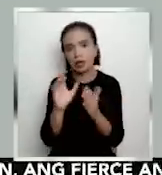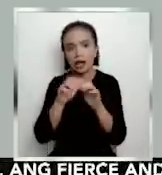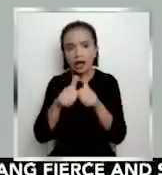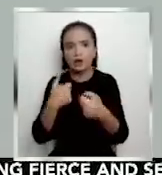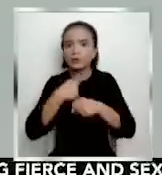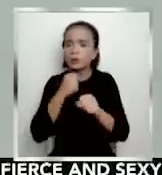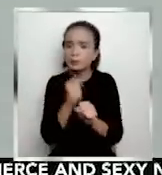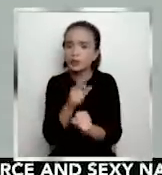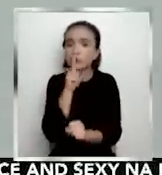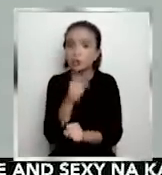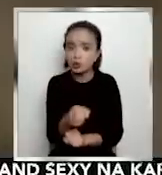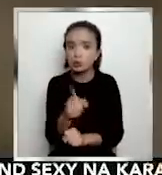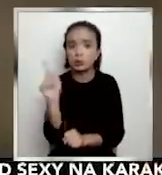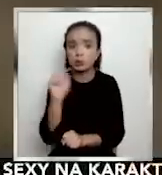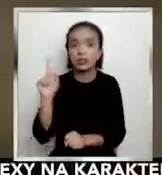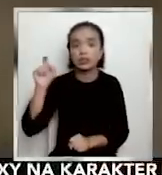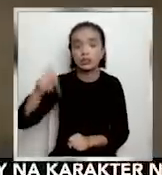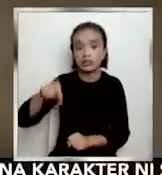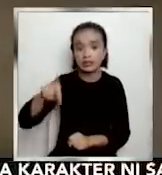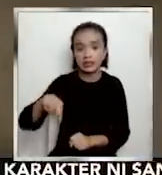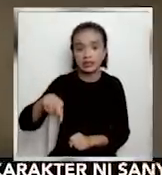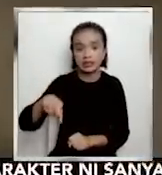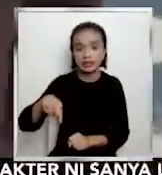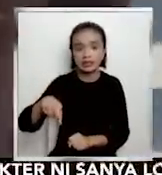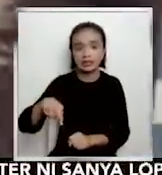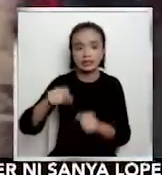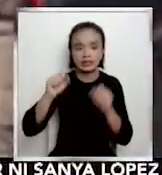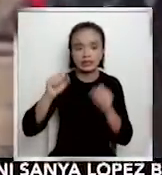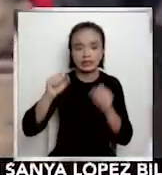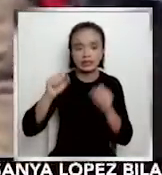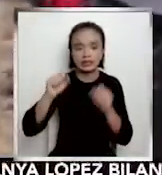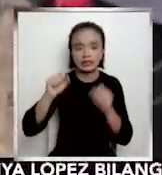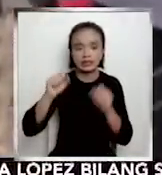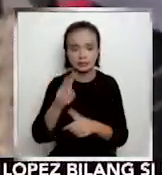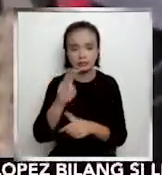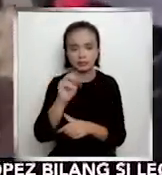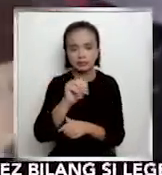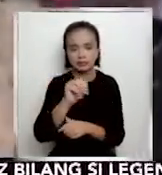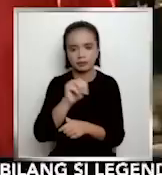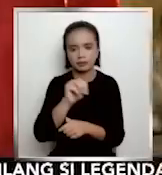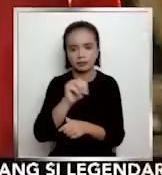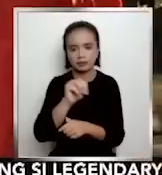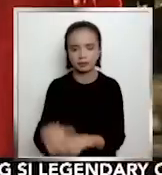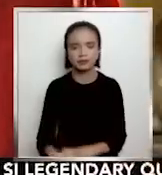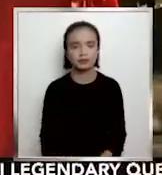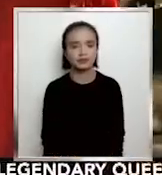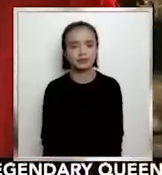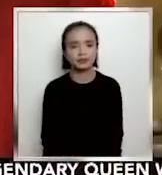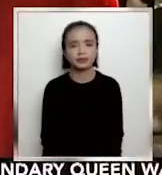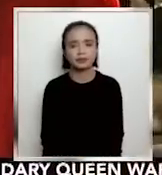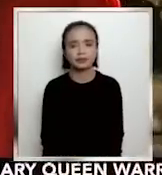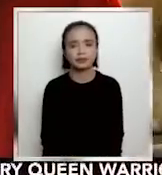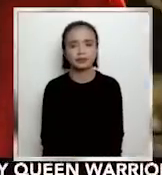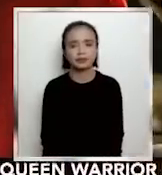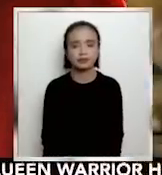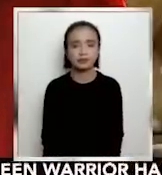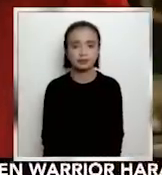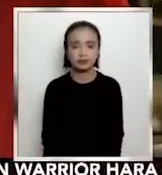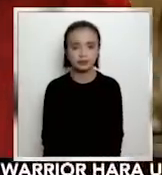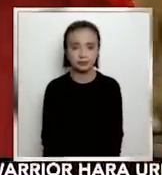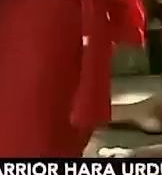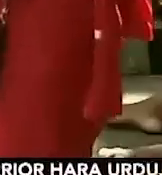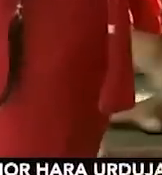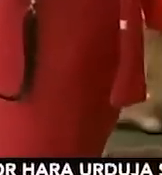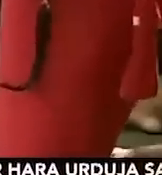ang pangangailangan ay matugunan po ng MWSS. Para sa GMA Integrated News, Cedric Castillo, Nakatutok, 24